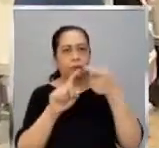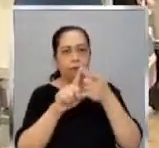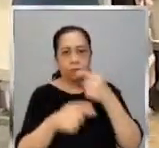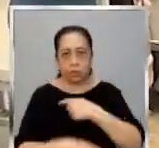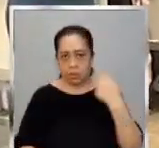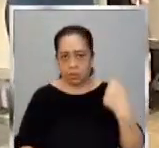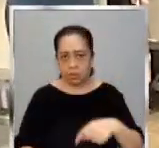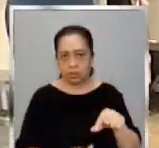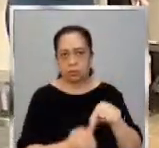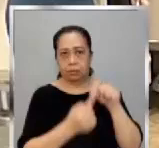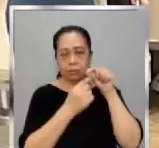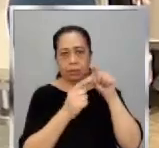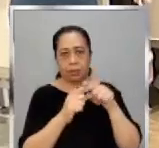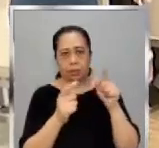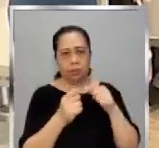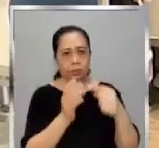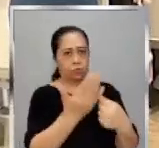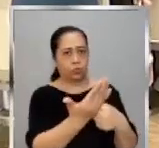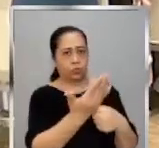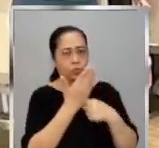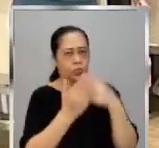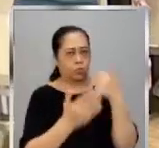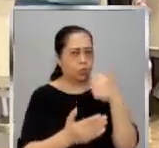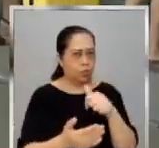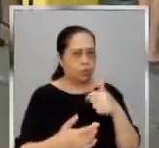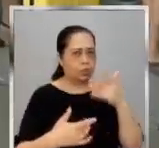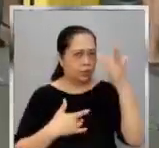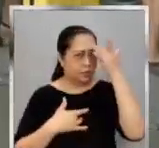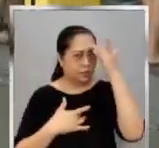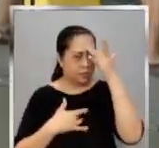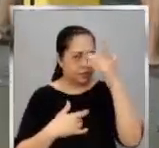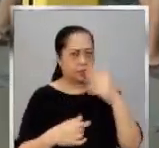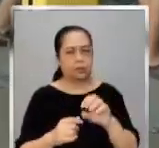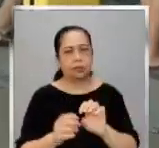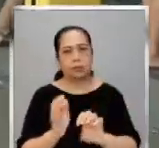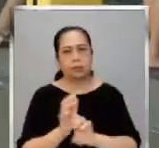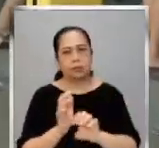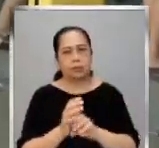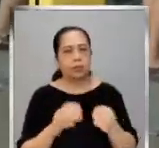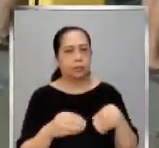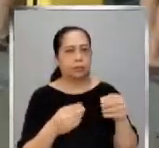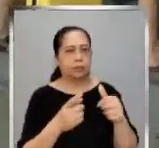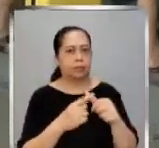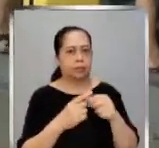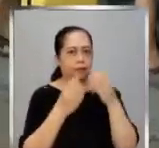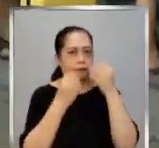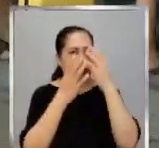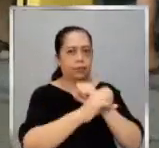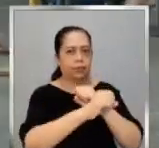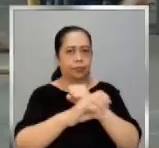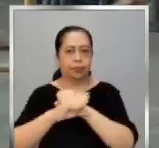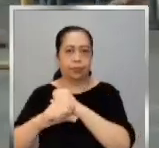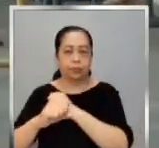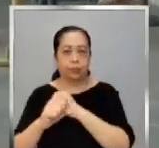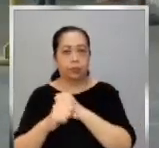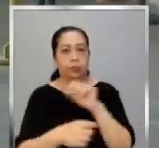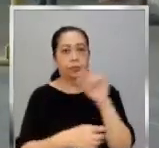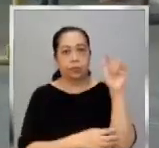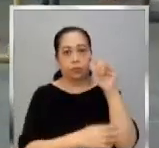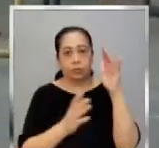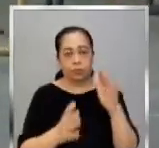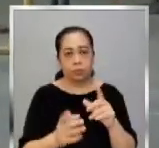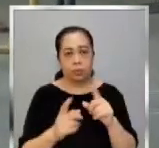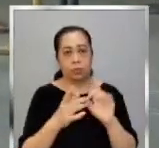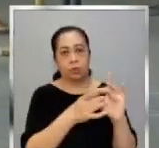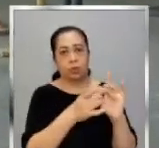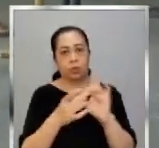partikular sa mga magpapakita ng anumang respiratory symptoms. Palalakasin din ang information dissemination sa mga biyahero at koordinasyon sa